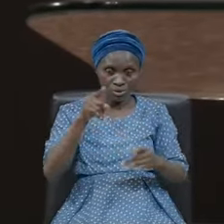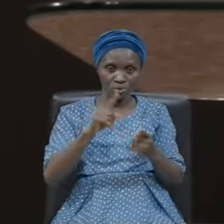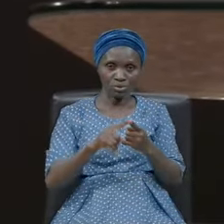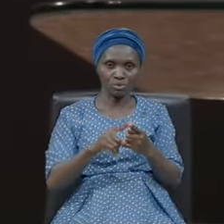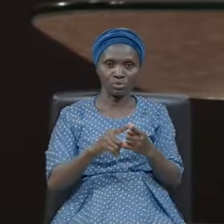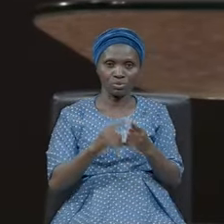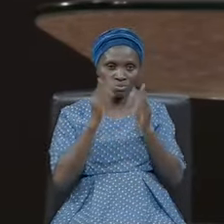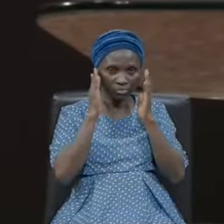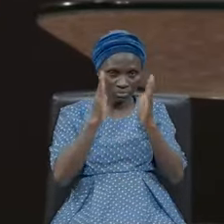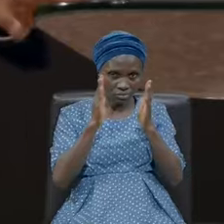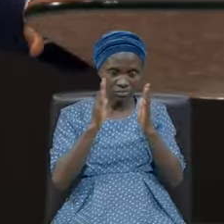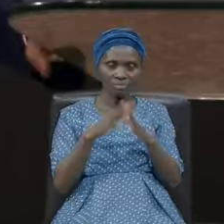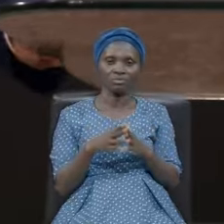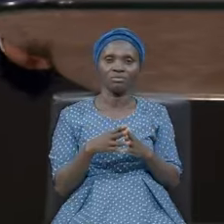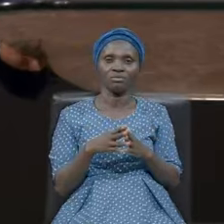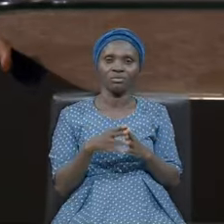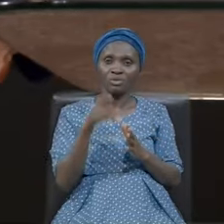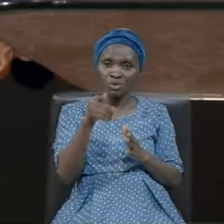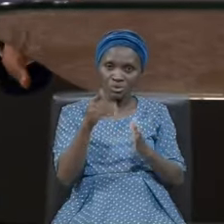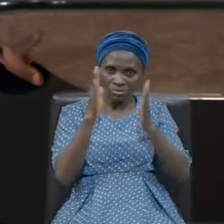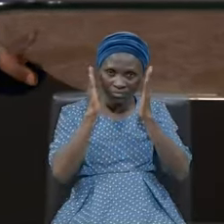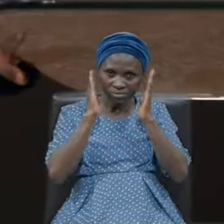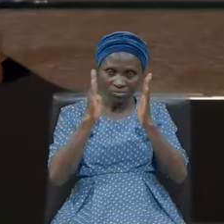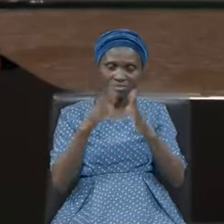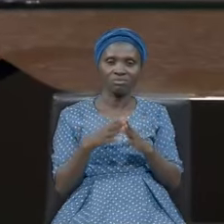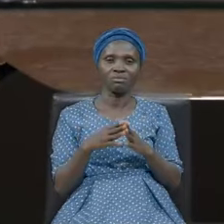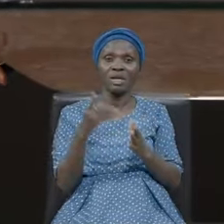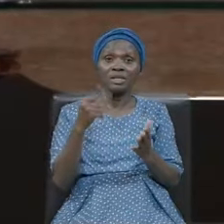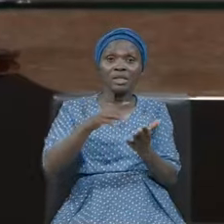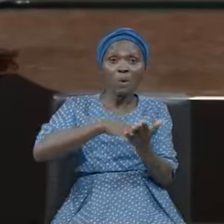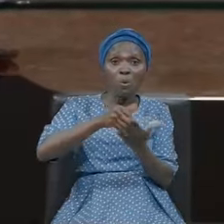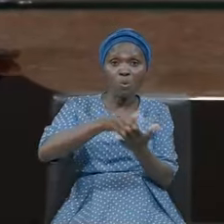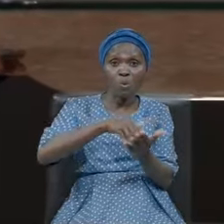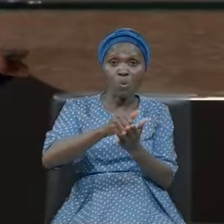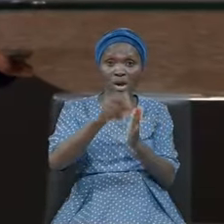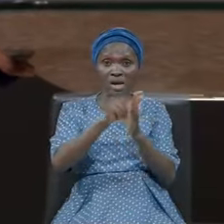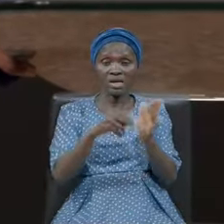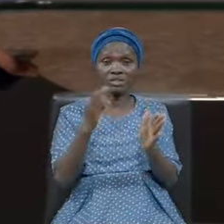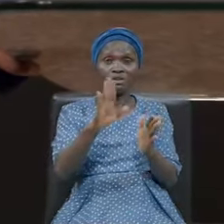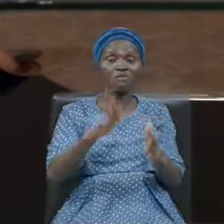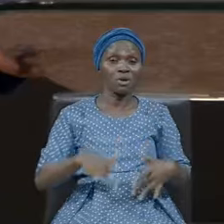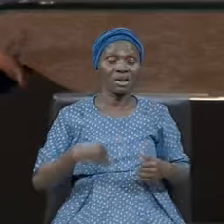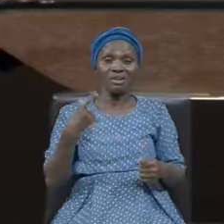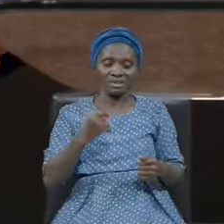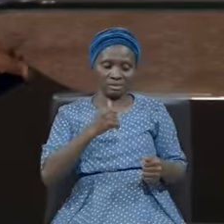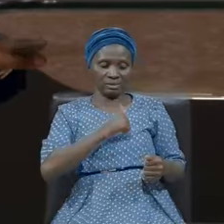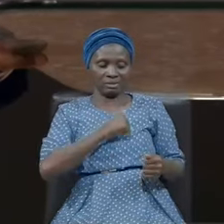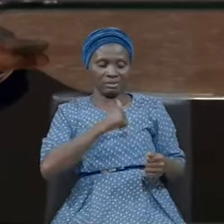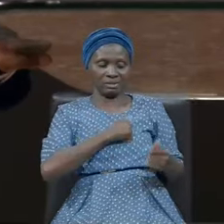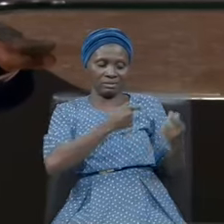pour dire que c'est pas moi. Il faut prêter attention. La faiblesse de votre vie, l'obstination de votre vie